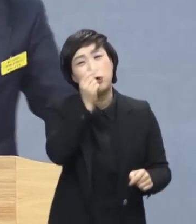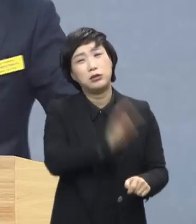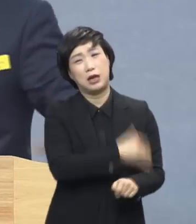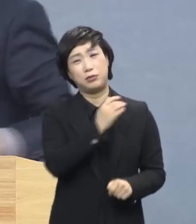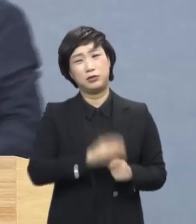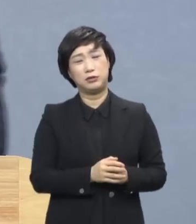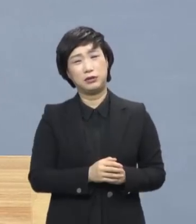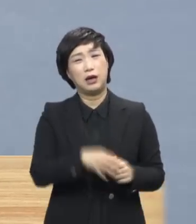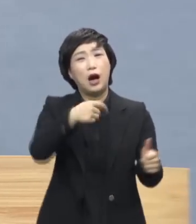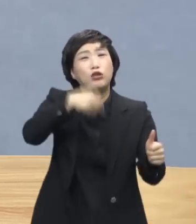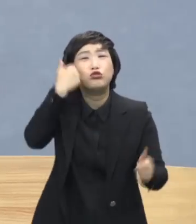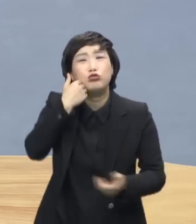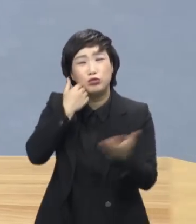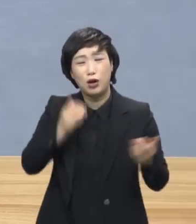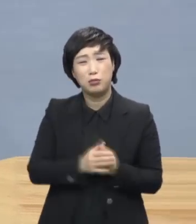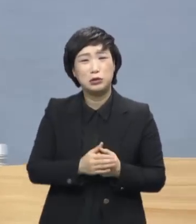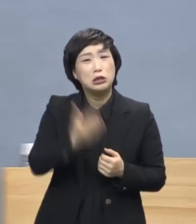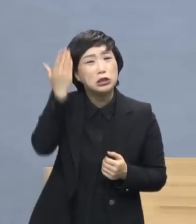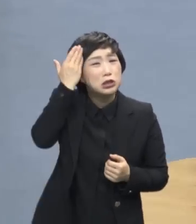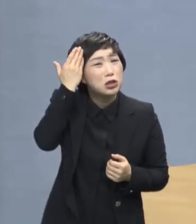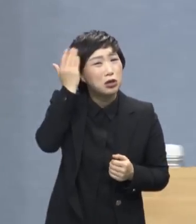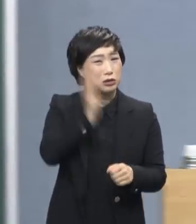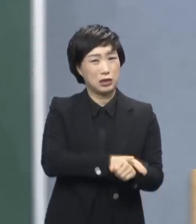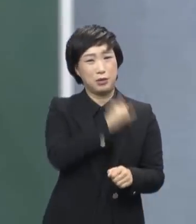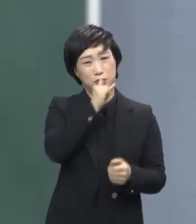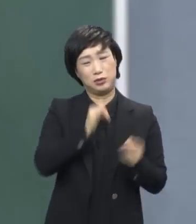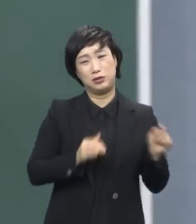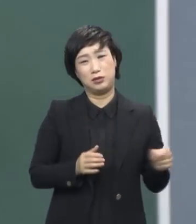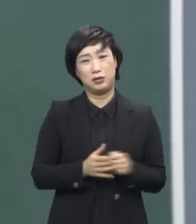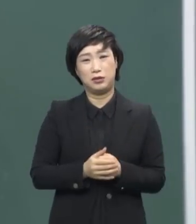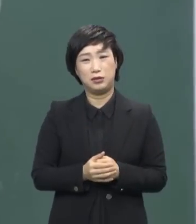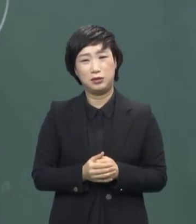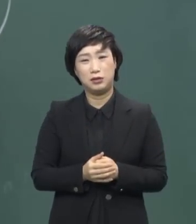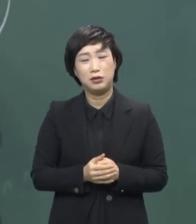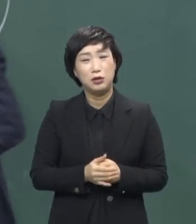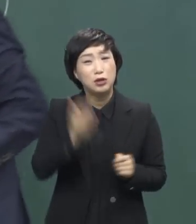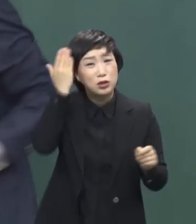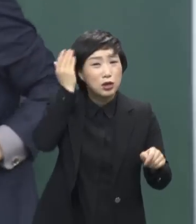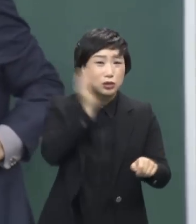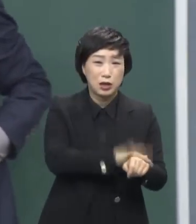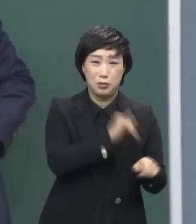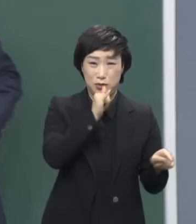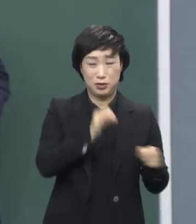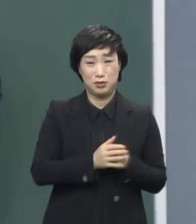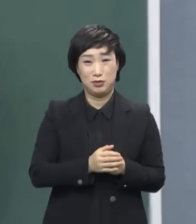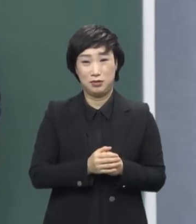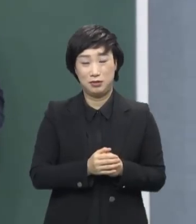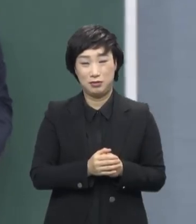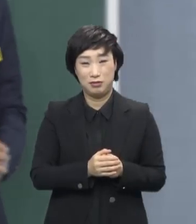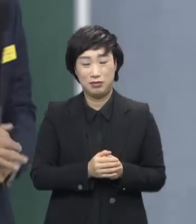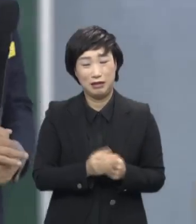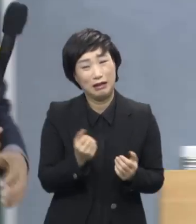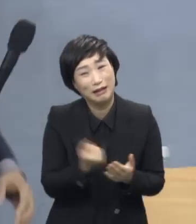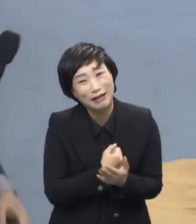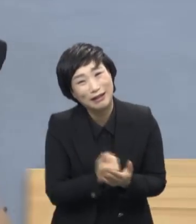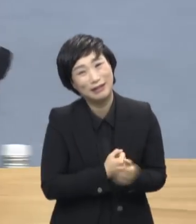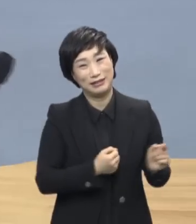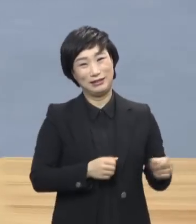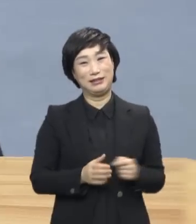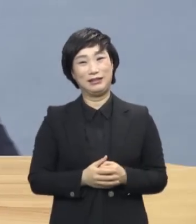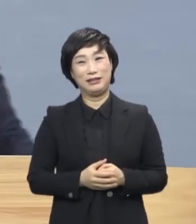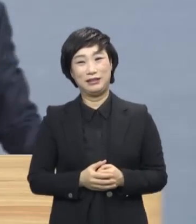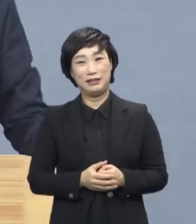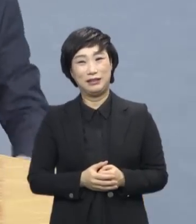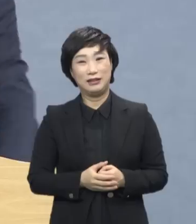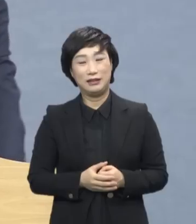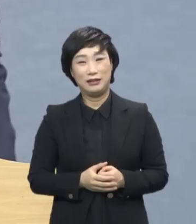버릇. 지성이 잘못되니까. 지성이 잘못되니까 그렇게 할 수밖에 없어.